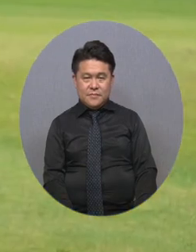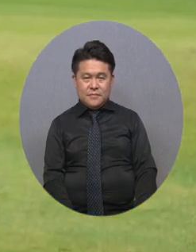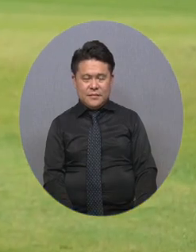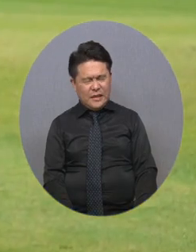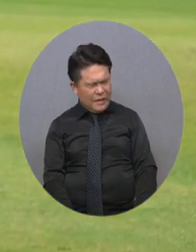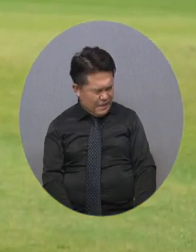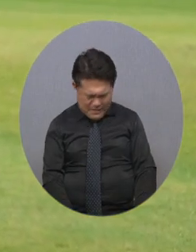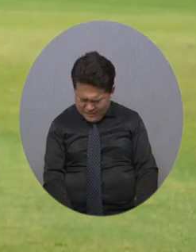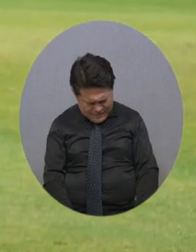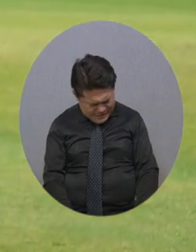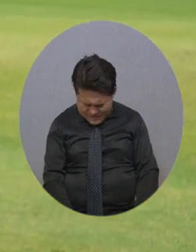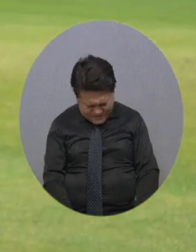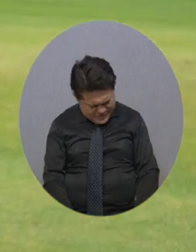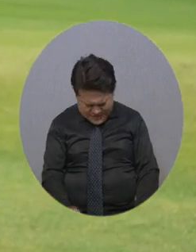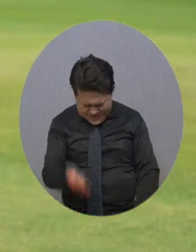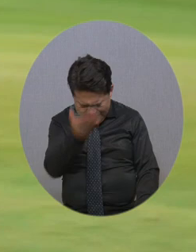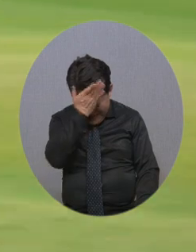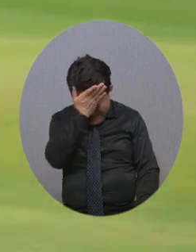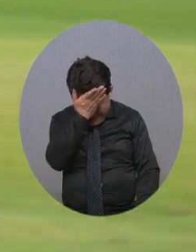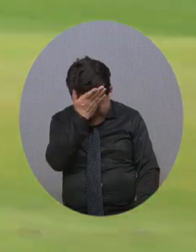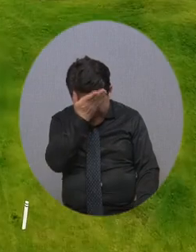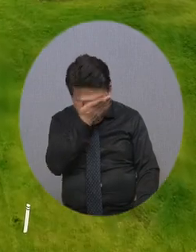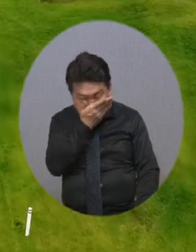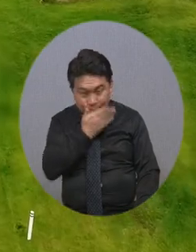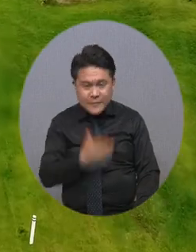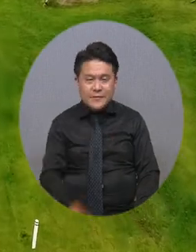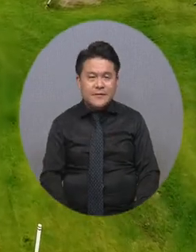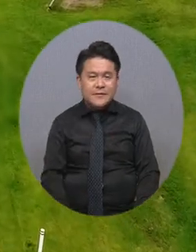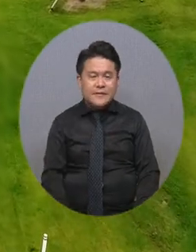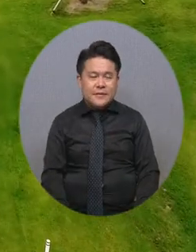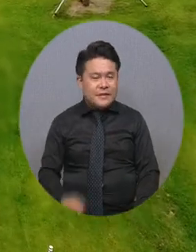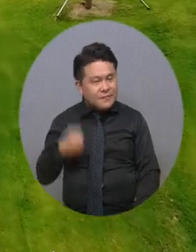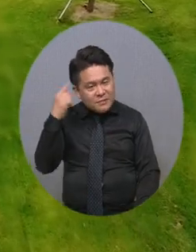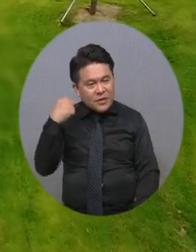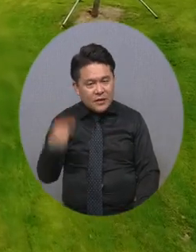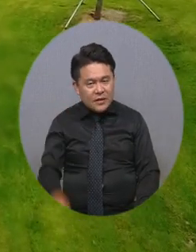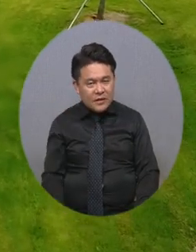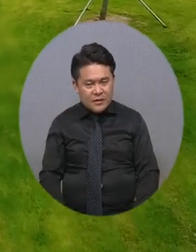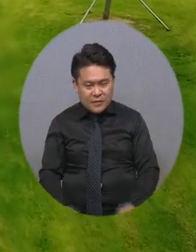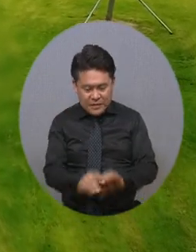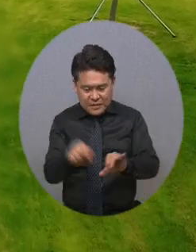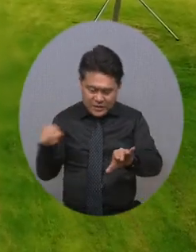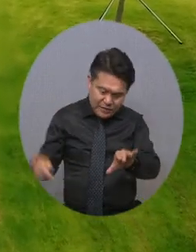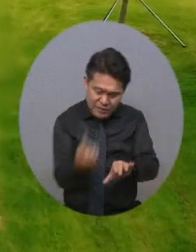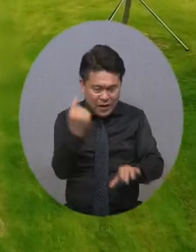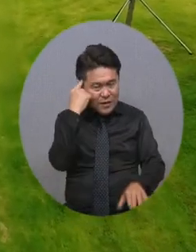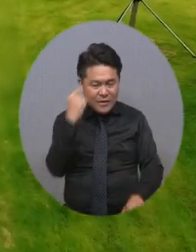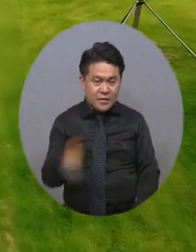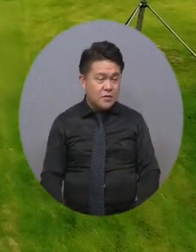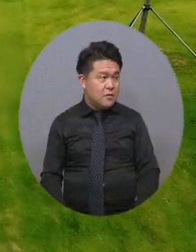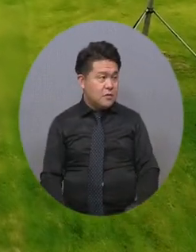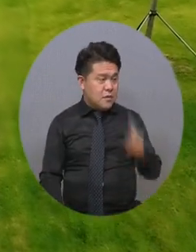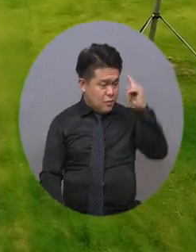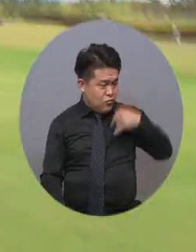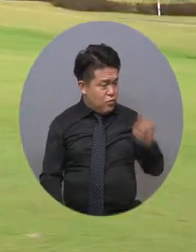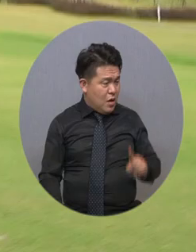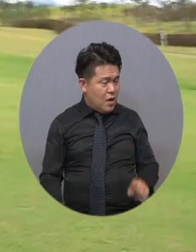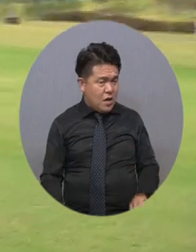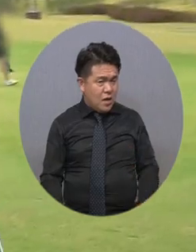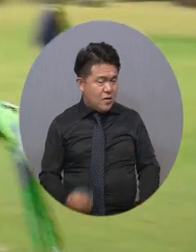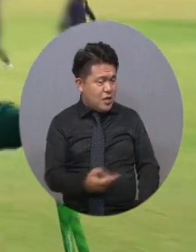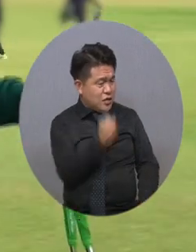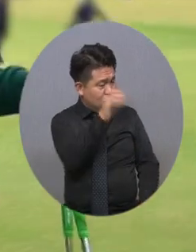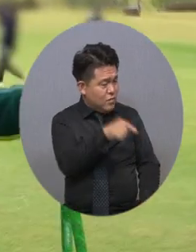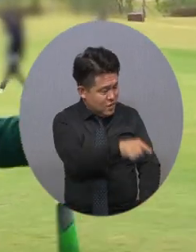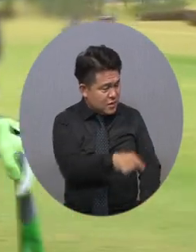아, 미치겠네. 네? 왜 자꾸 뒷단까지? 왜 나한테 물어보는 거야, 지금? 내가 형한테 물어봐야